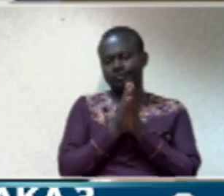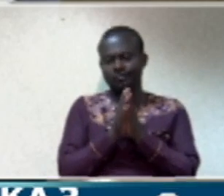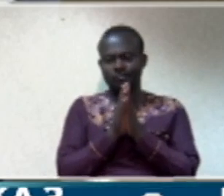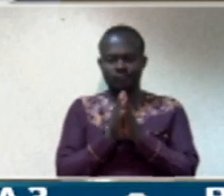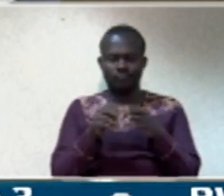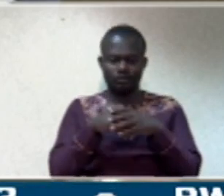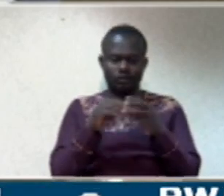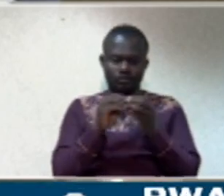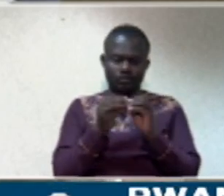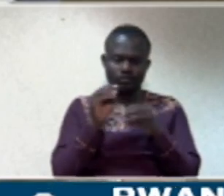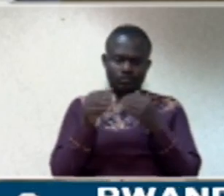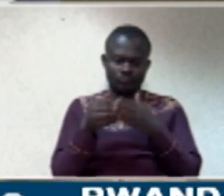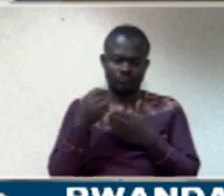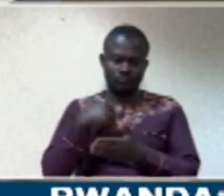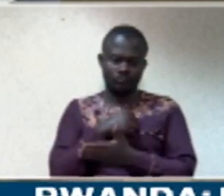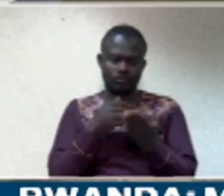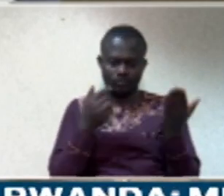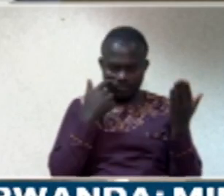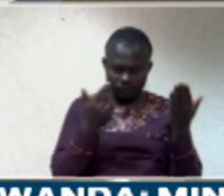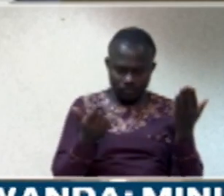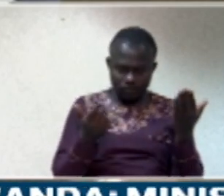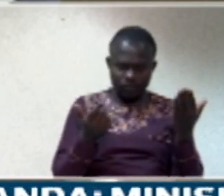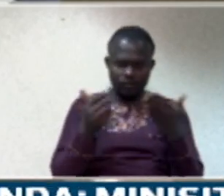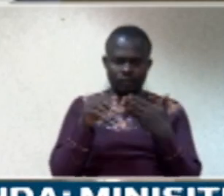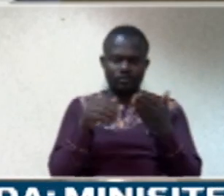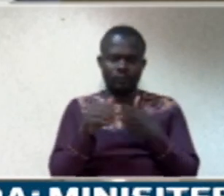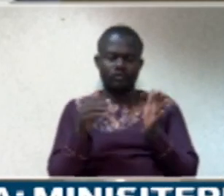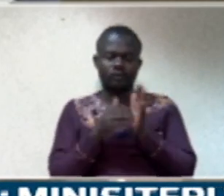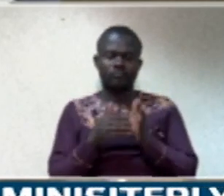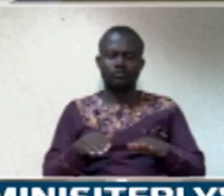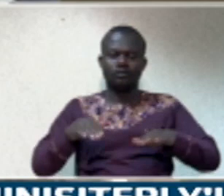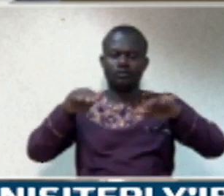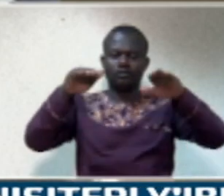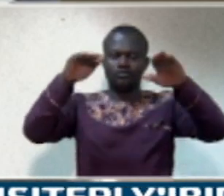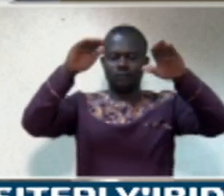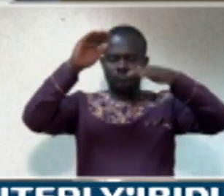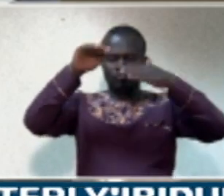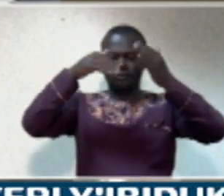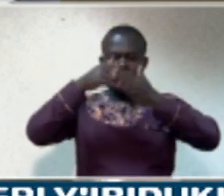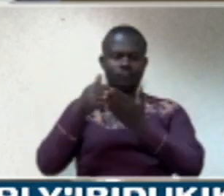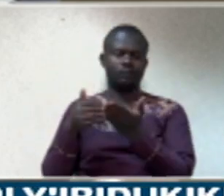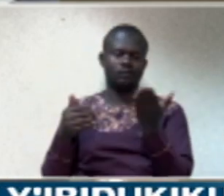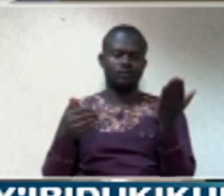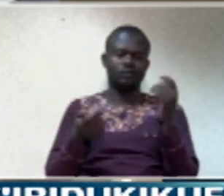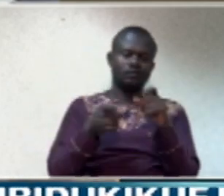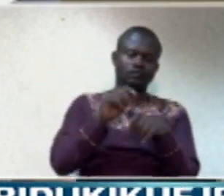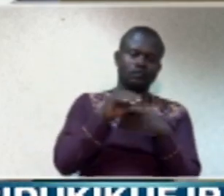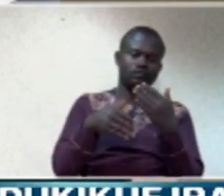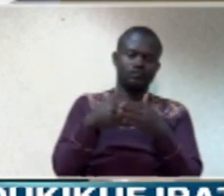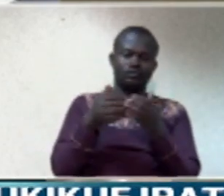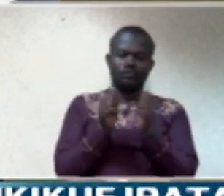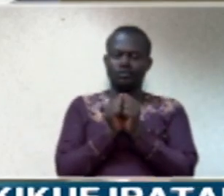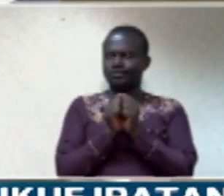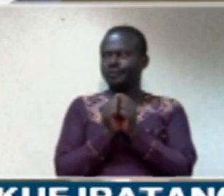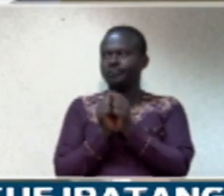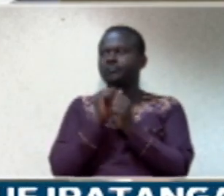mubare w'abanyarwanda ariko tukanakura no mu kubungabunga ibidikikije no kubyongera